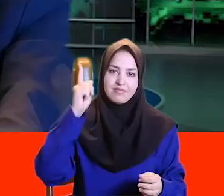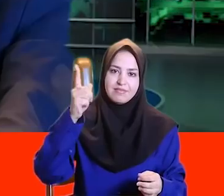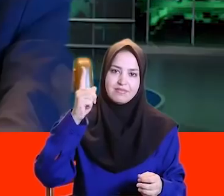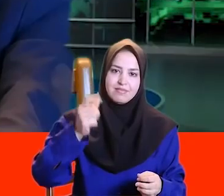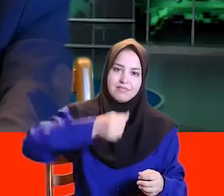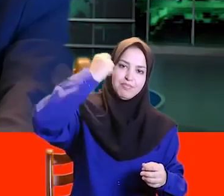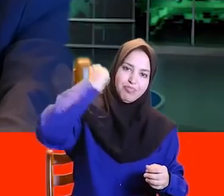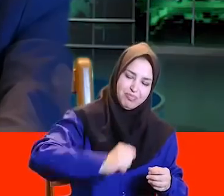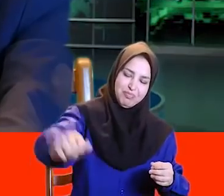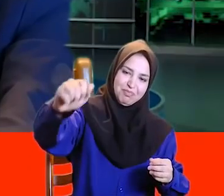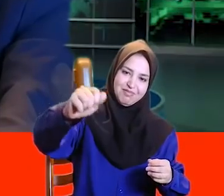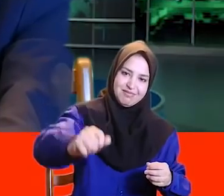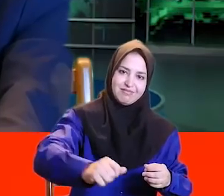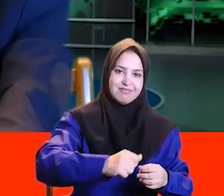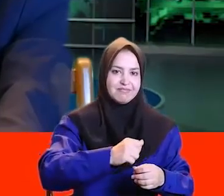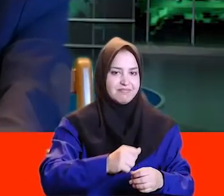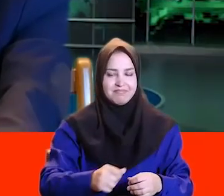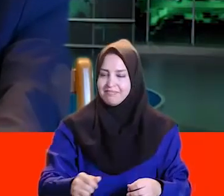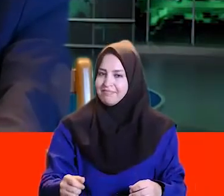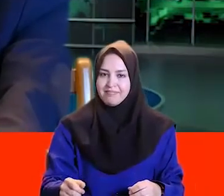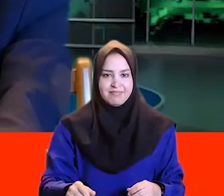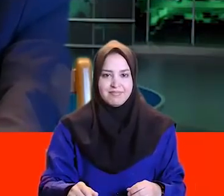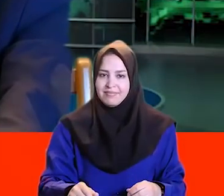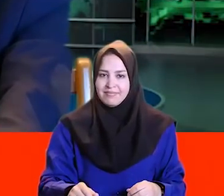ما احزدن دهال ما.